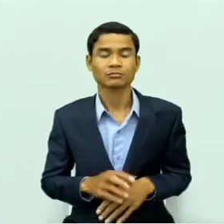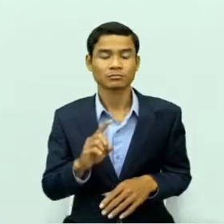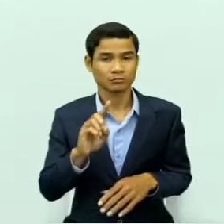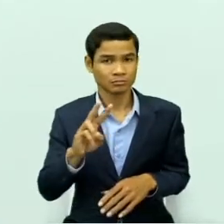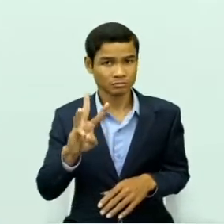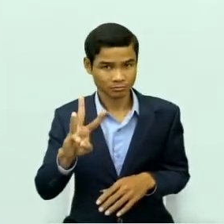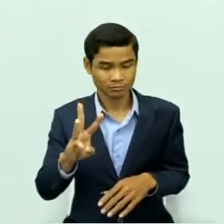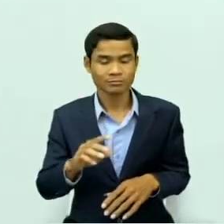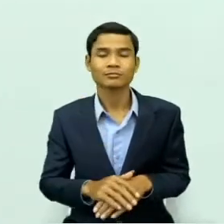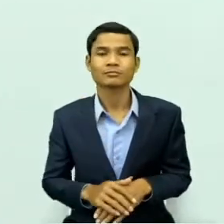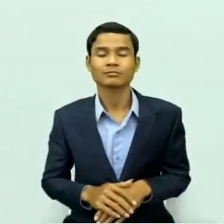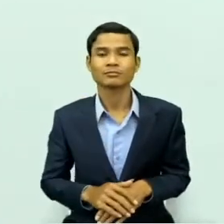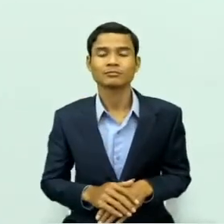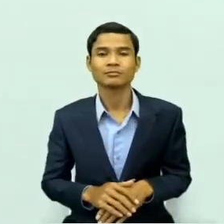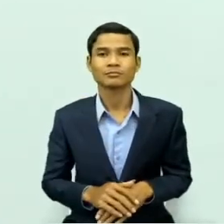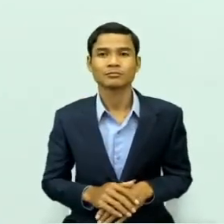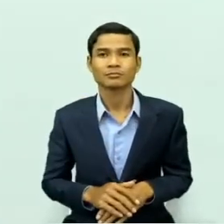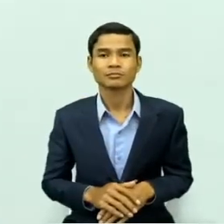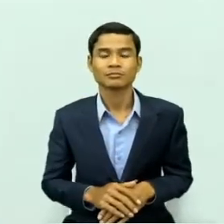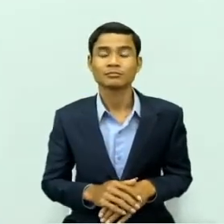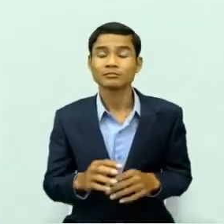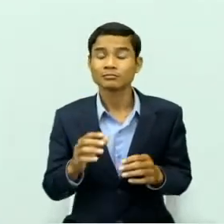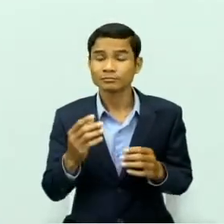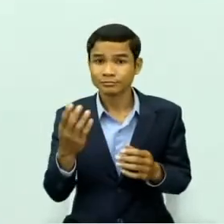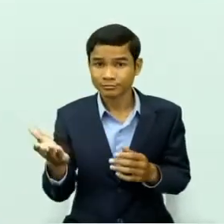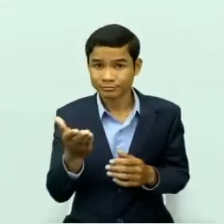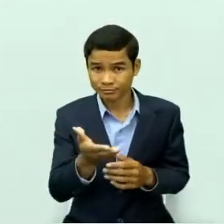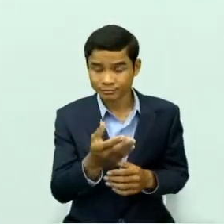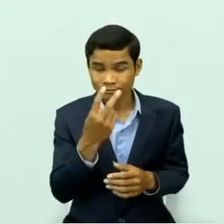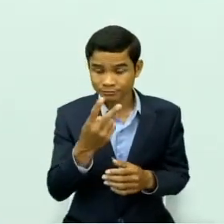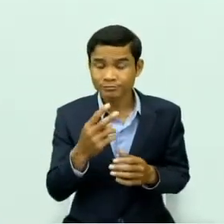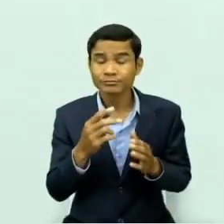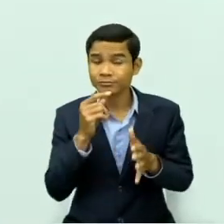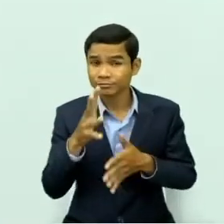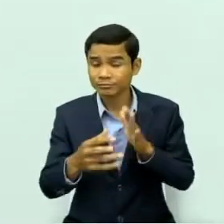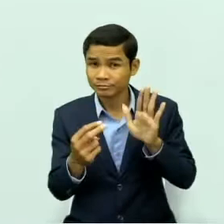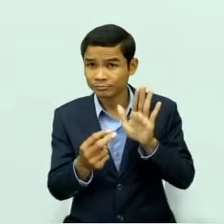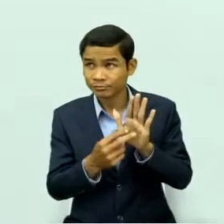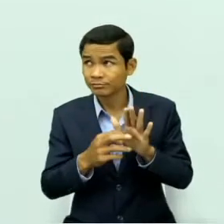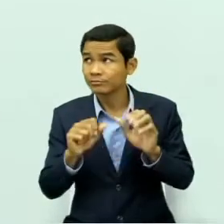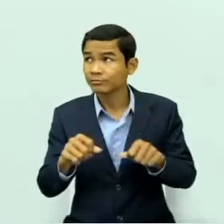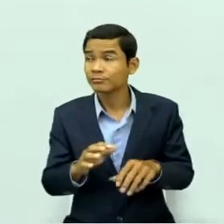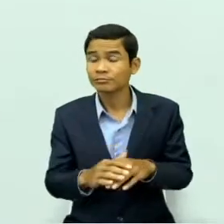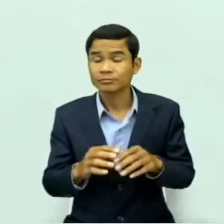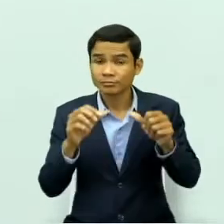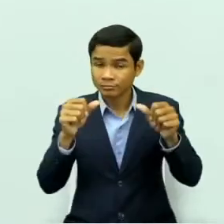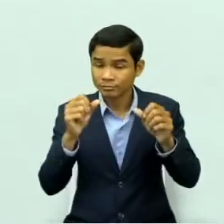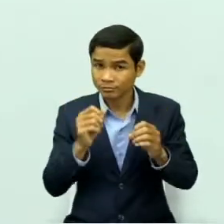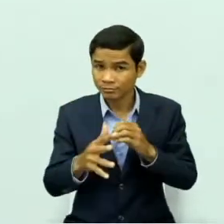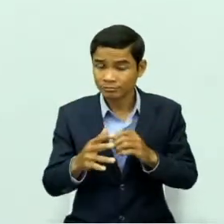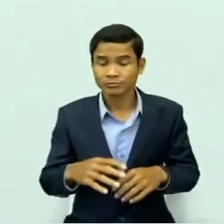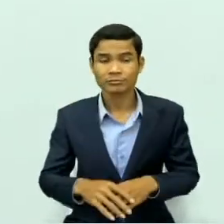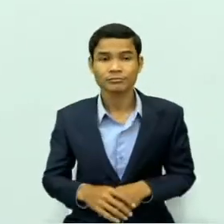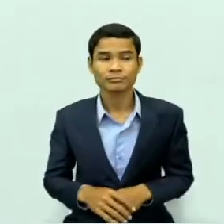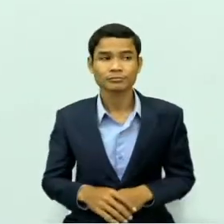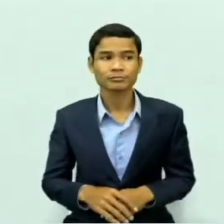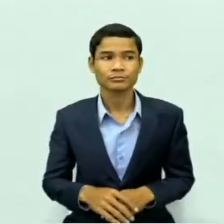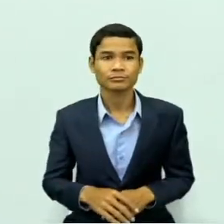Mùi, bí, bầy. Chà, là con cho rùm ăn bị tặng ạc nế chập đá ấm.